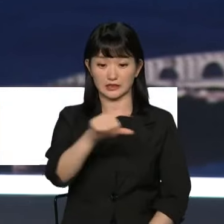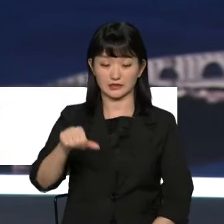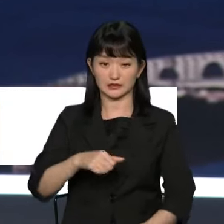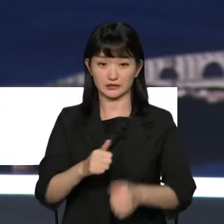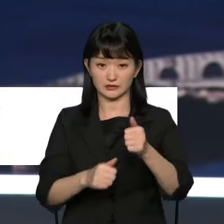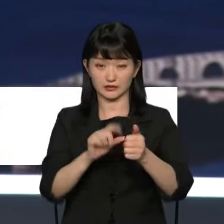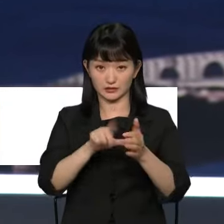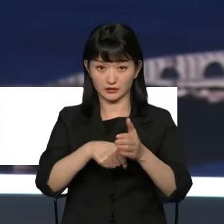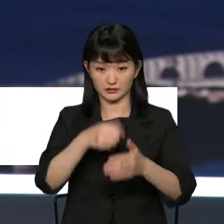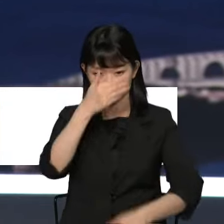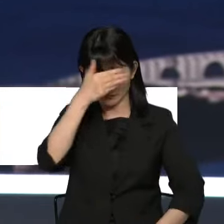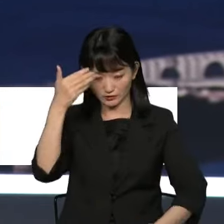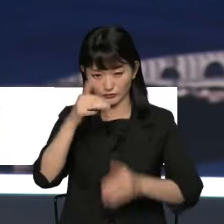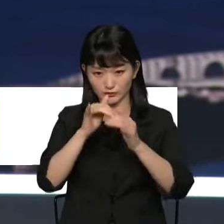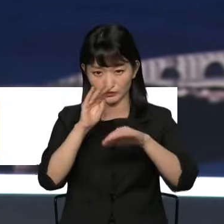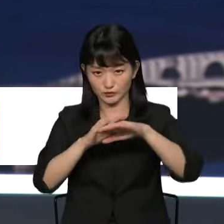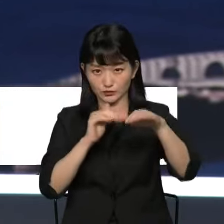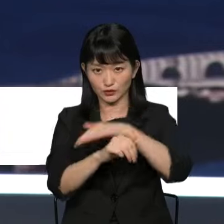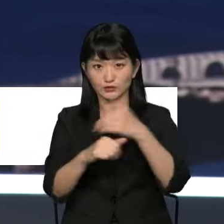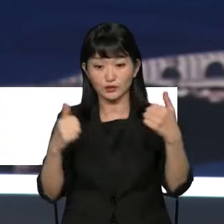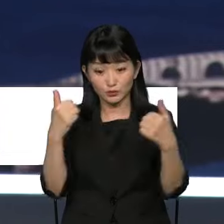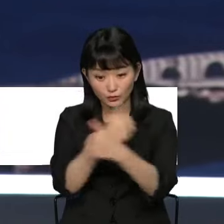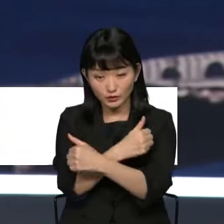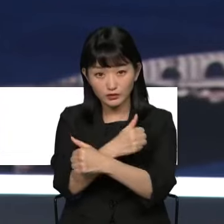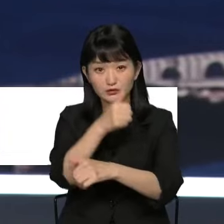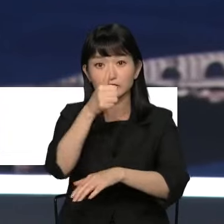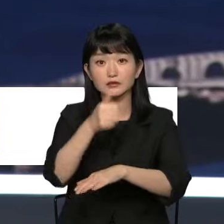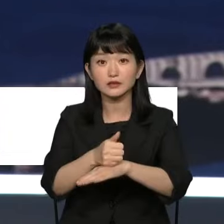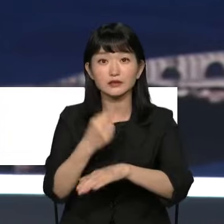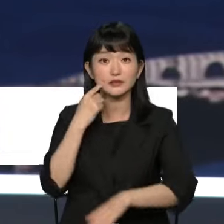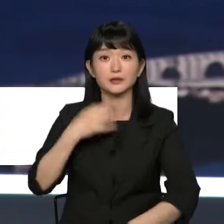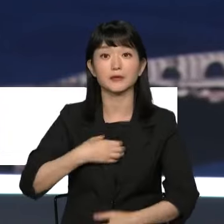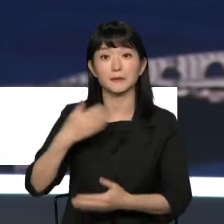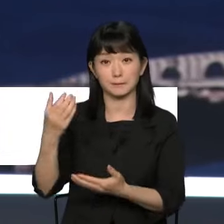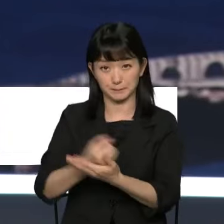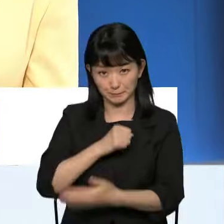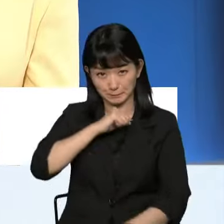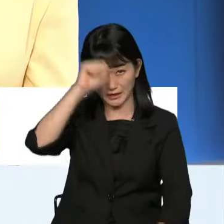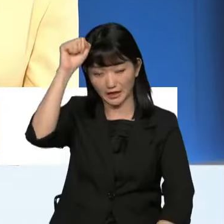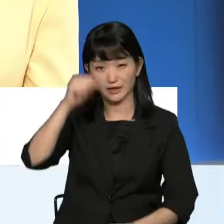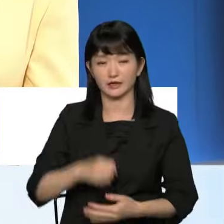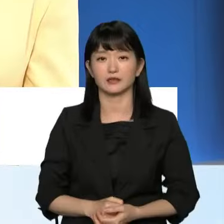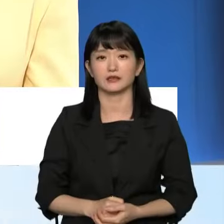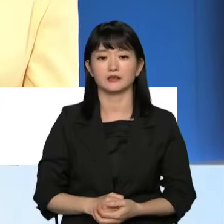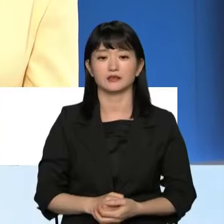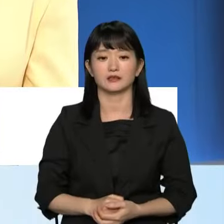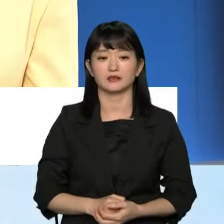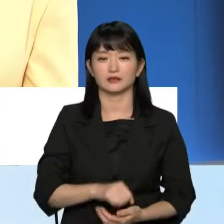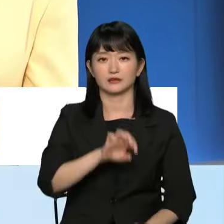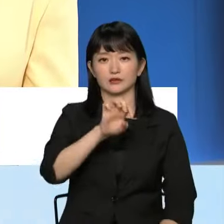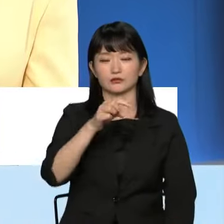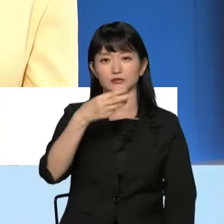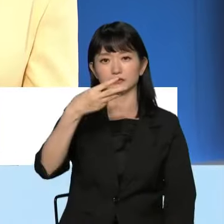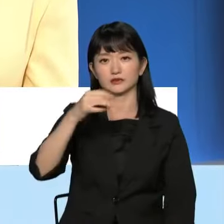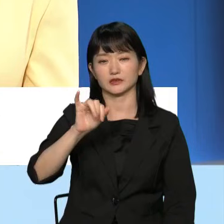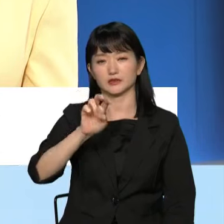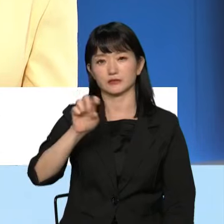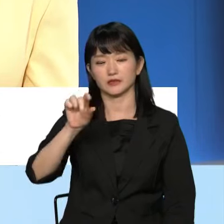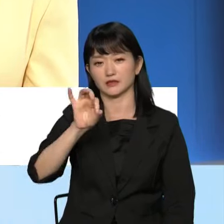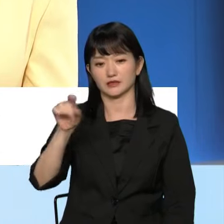이 선수들로 교체를 했거든요. 그 결과가 금메달을 땄습니다. 네. 거기다가 이 프리미어 12가 이제 올 시즌 끝나고